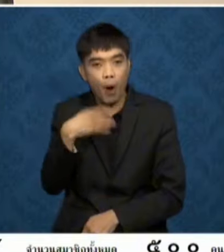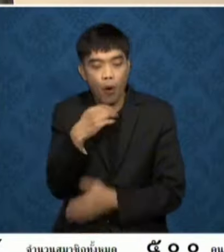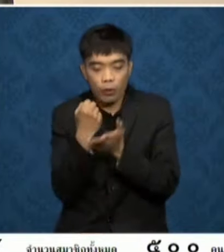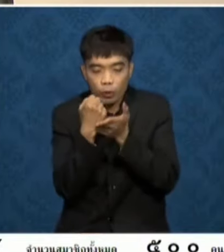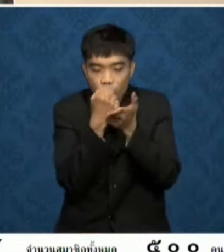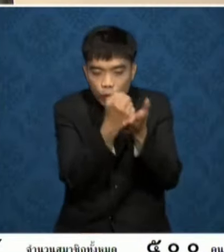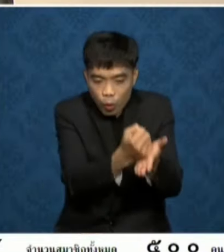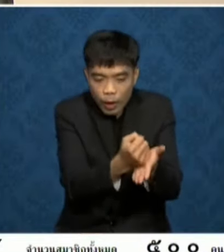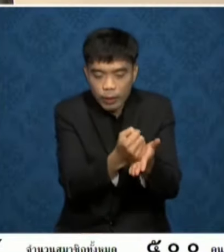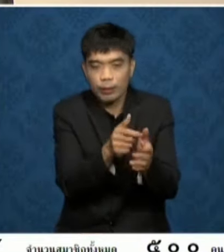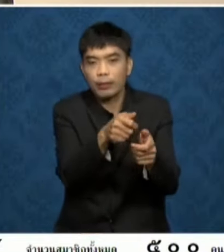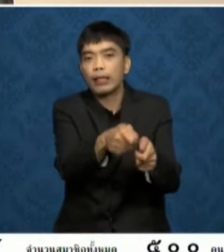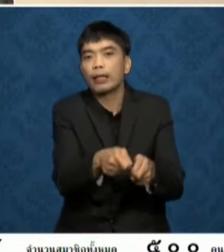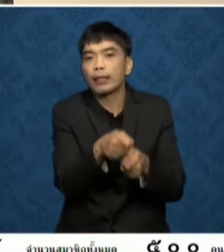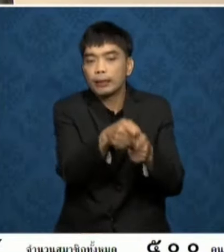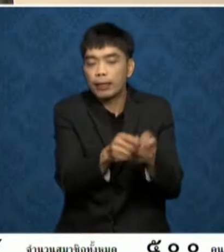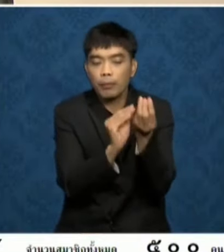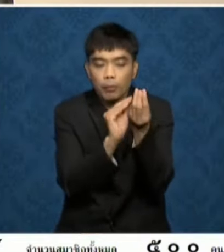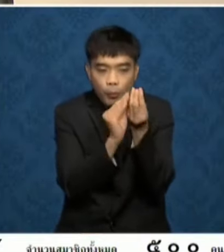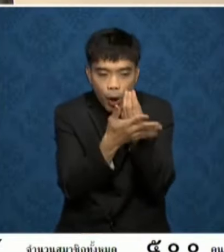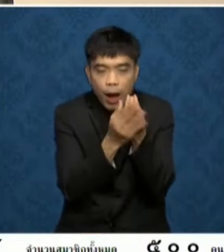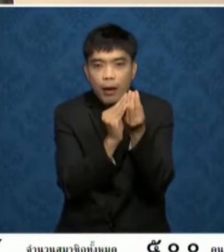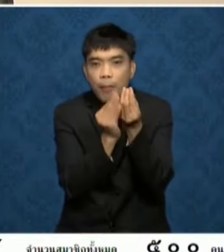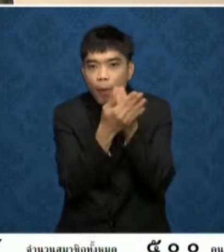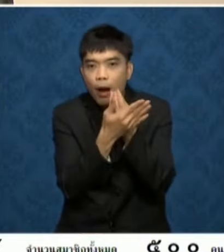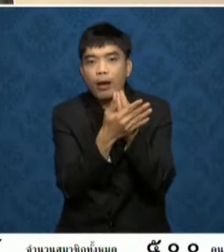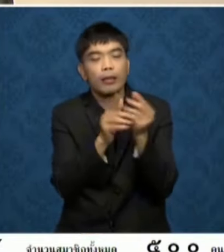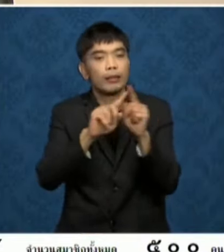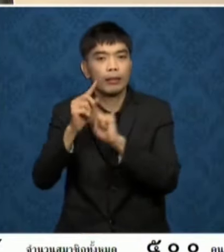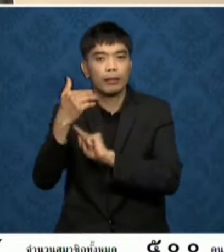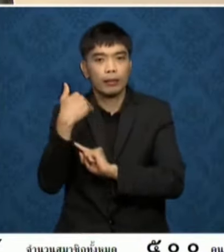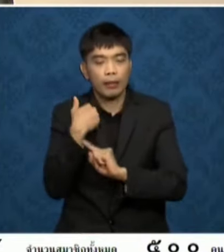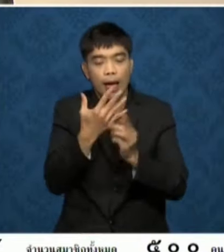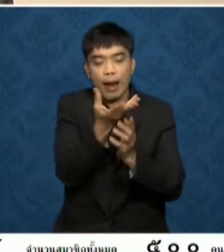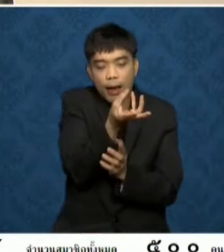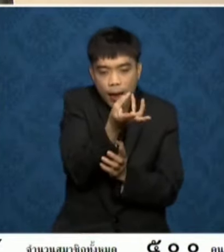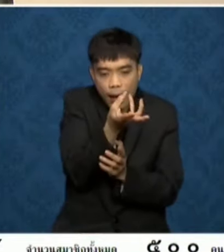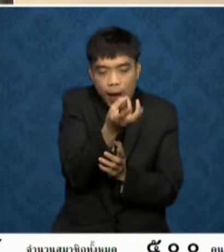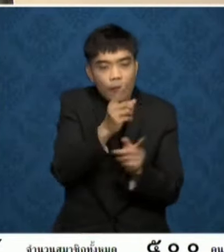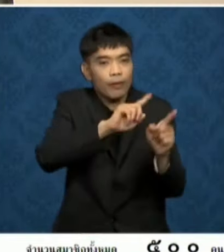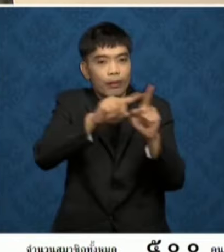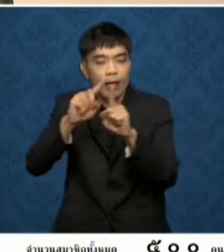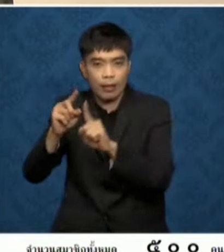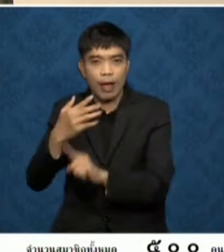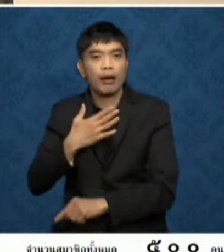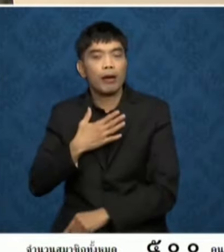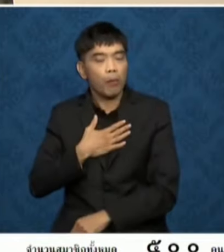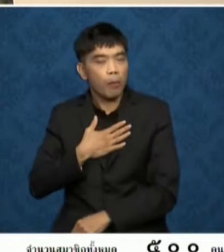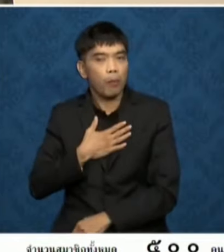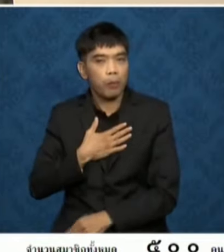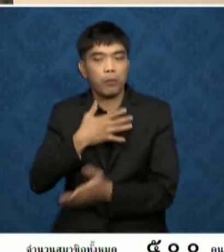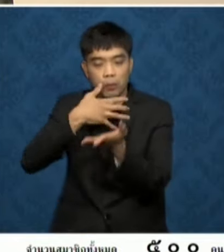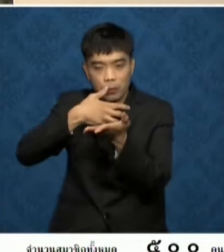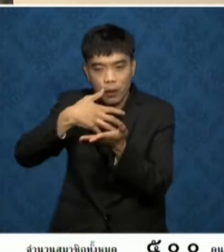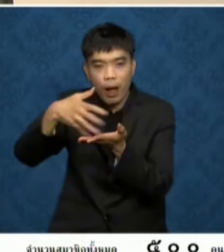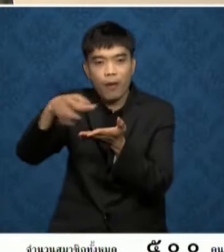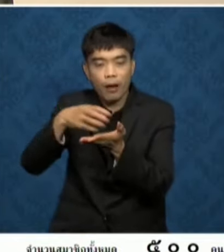ษตรทั้งในเรื่องของผลไม้แล้วก็มีการอภิปรายถึงสินค้าข้าวนะคะซึ่งดิฉันต้องเรียนนะคะว่า